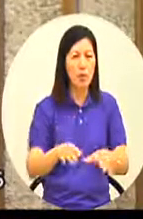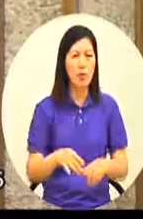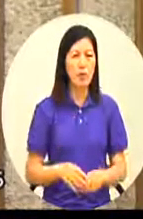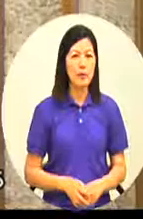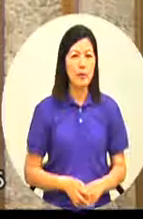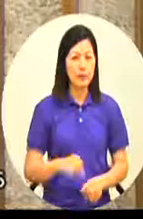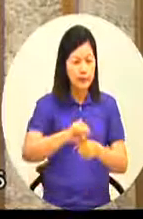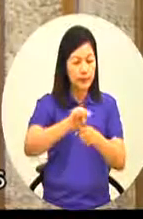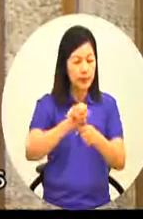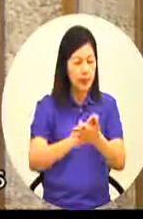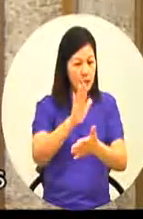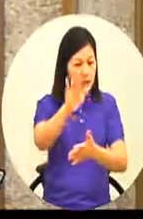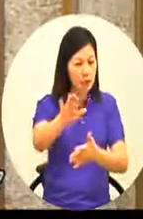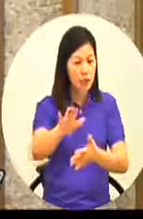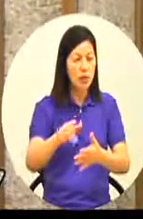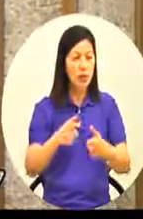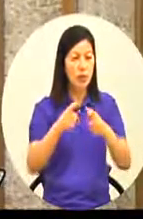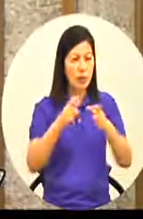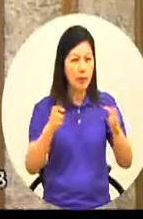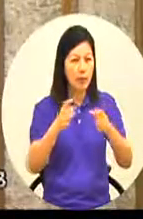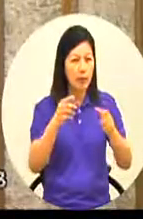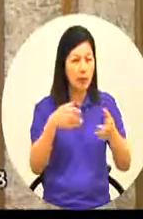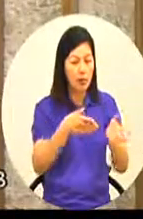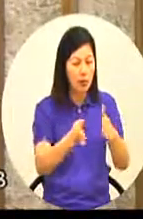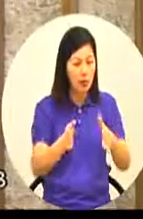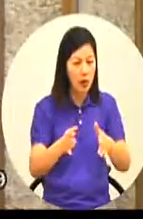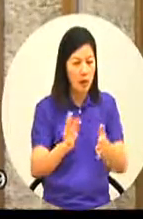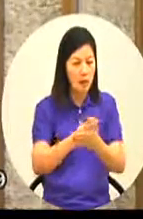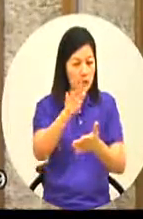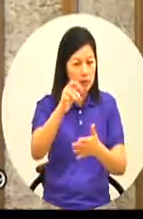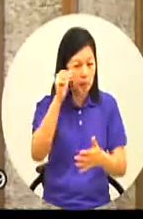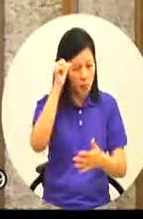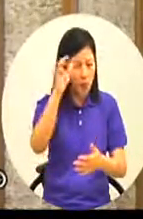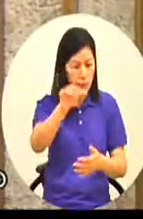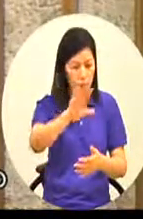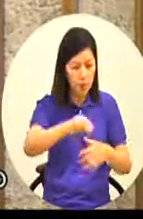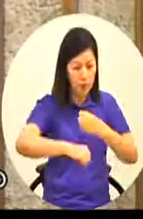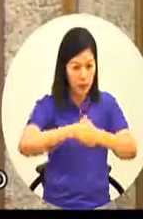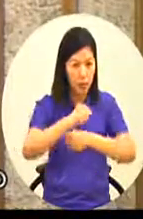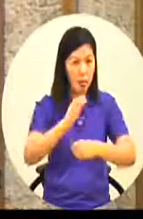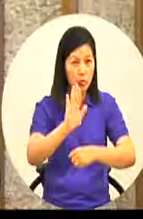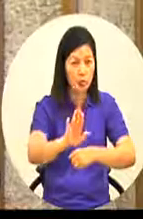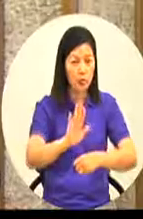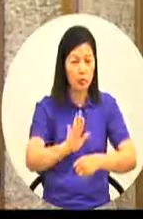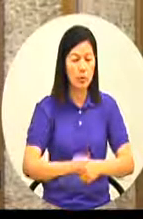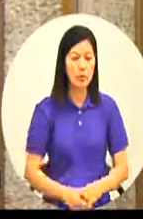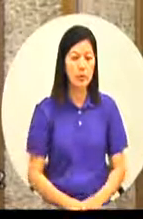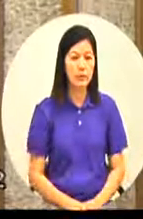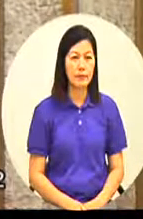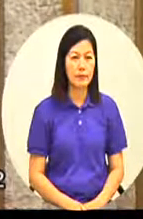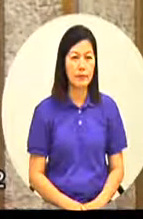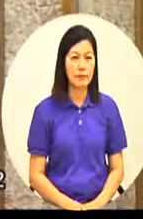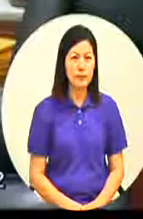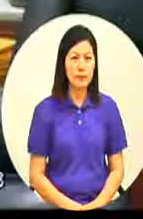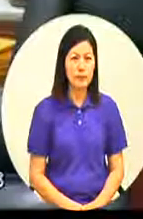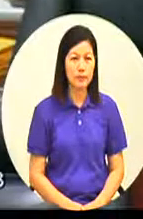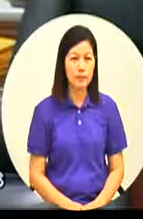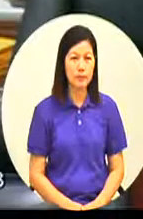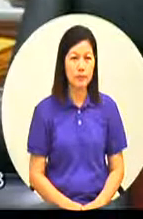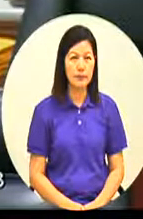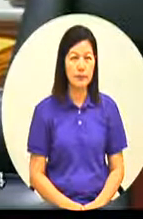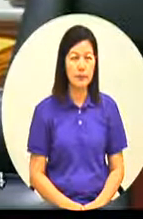部分后续港湾城市论坛它是四天的活动，那后续的相关结论我们会继续来做 实施的执行。好，陈处长，我知道，好， 好，